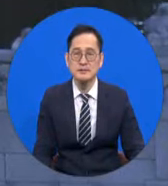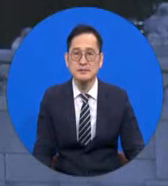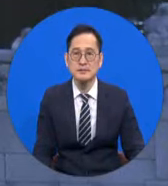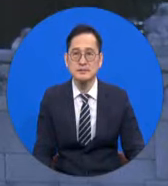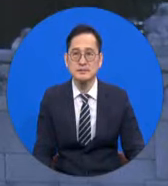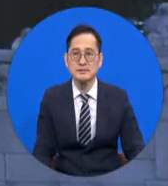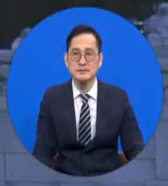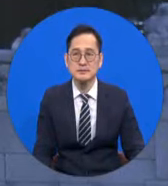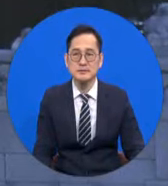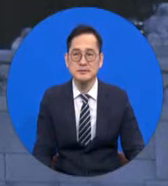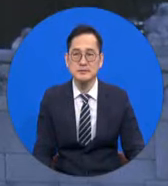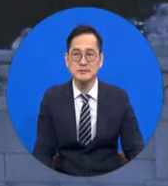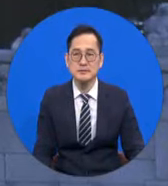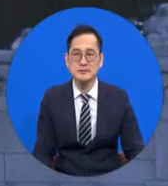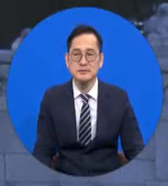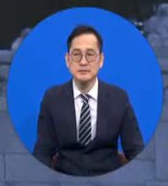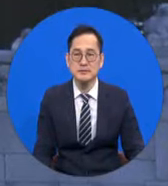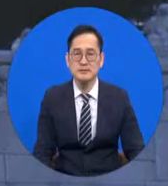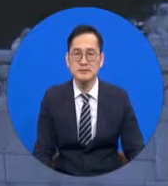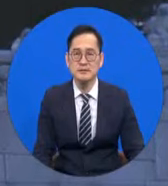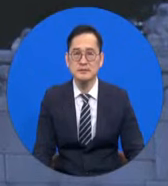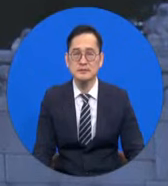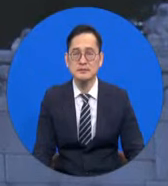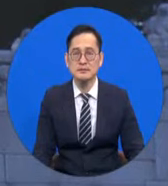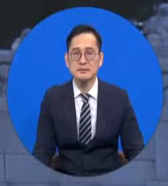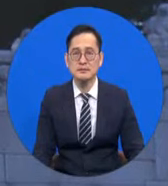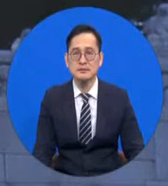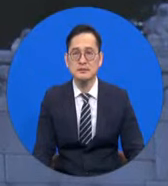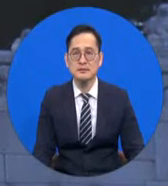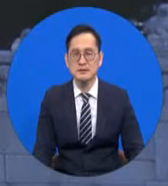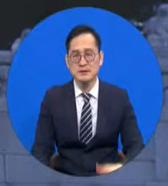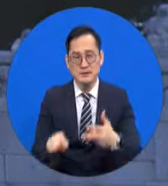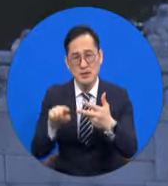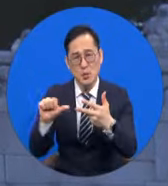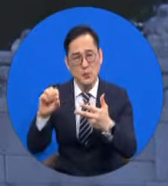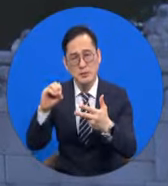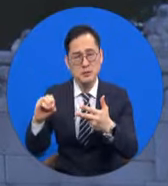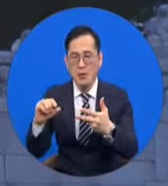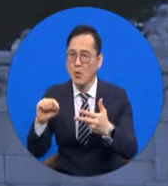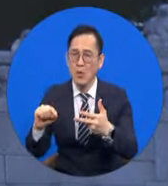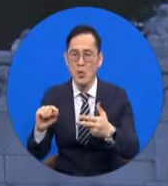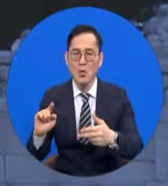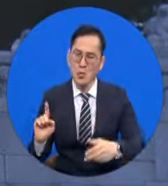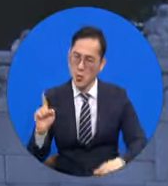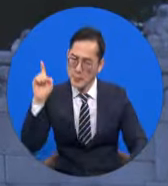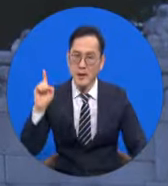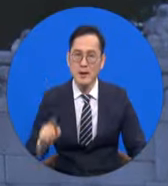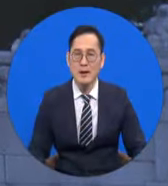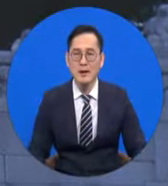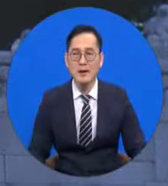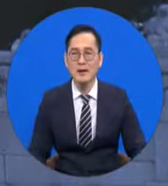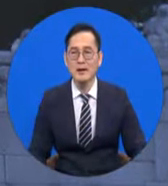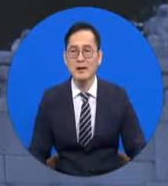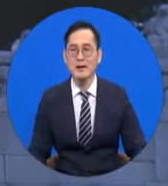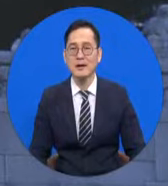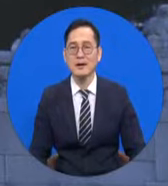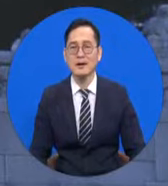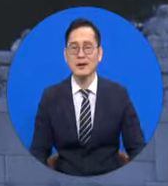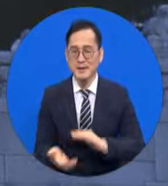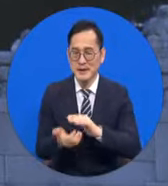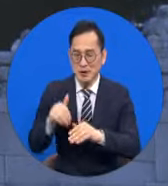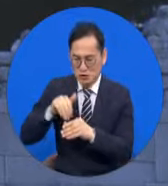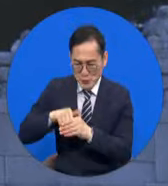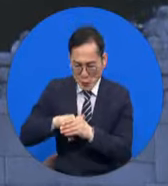7.5%면 충남 8.0% 최고보다는 낮지만 그래도 굉장히 상위권에 계양을이 사전 투표율도 높고